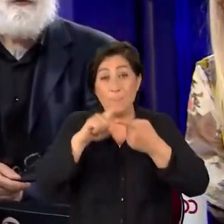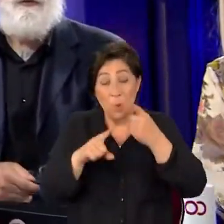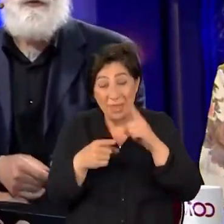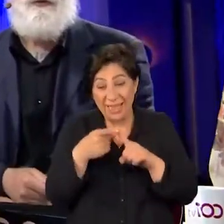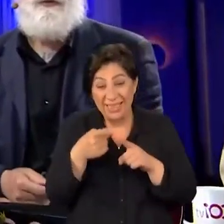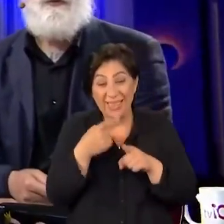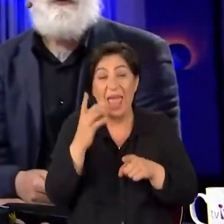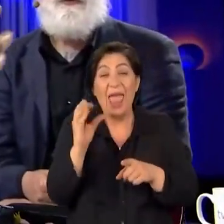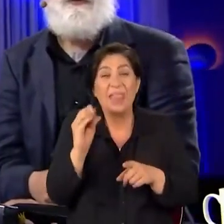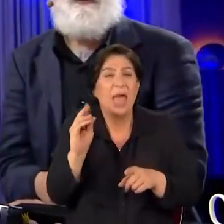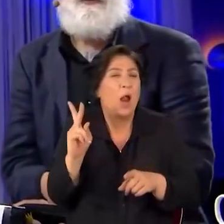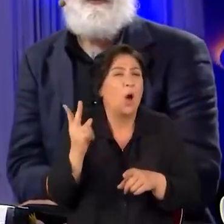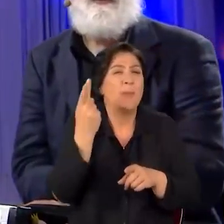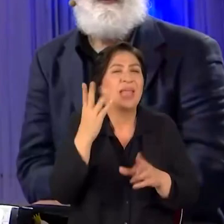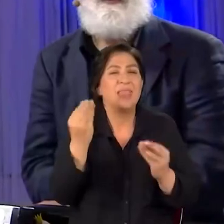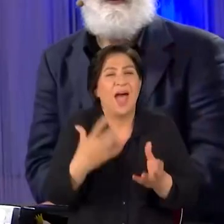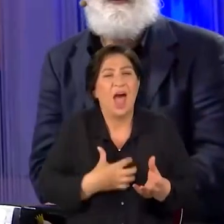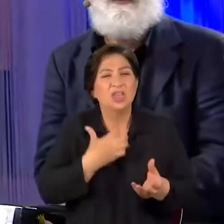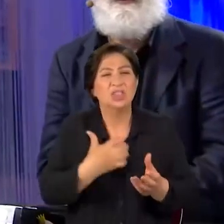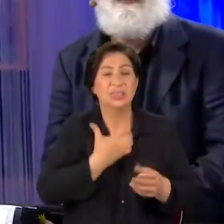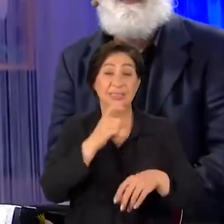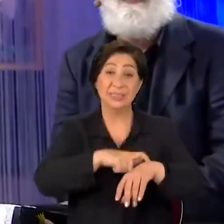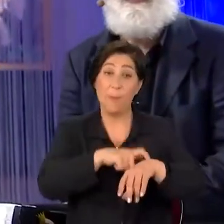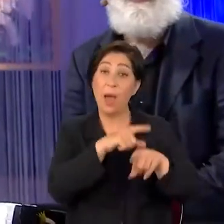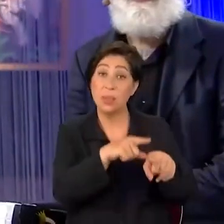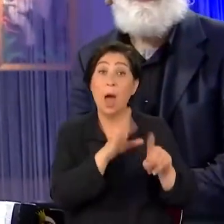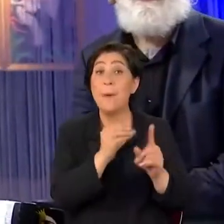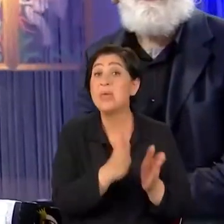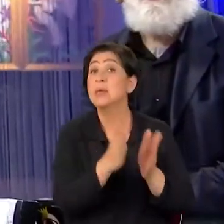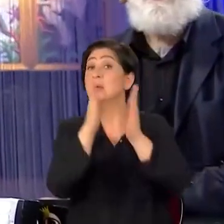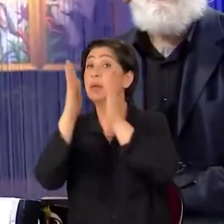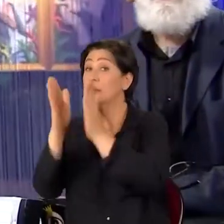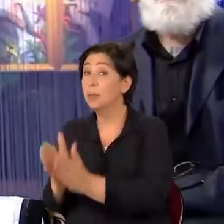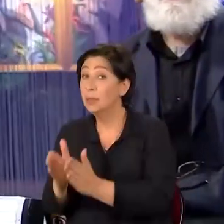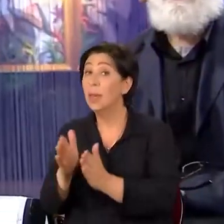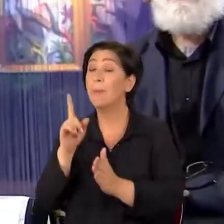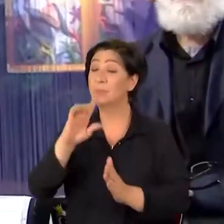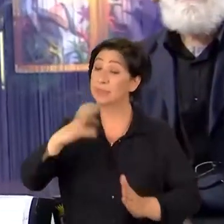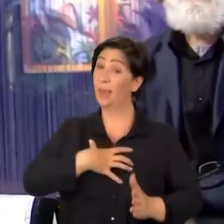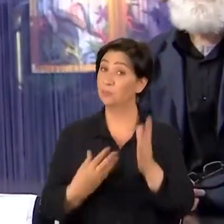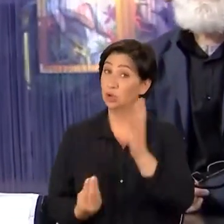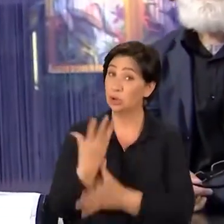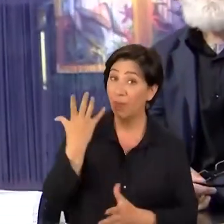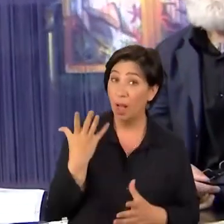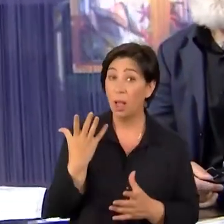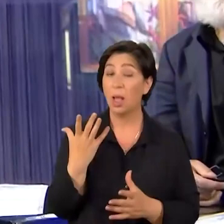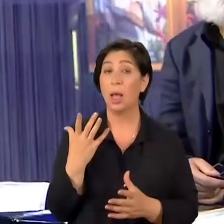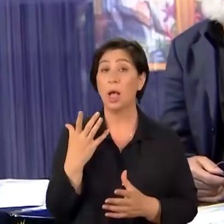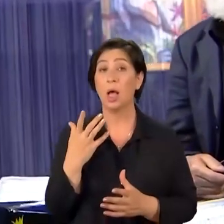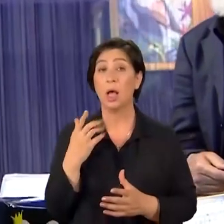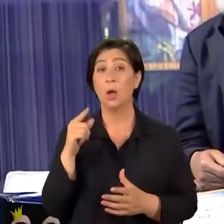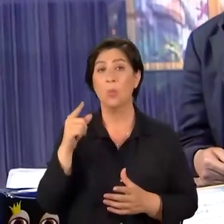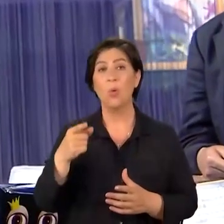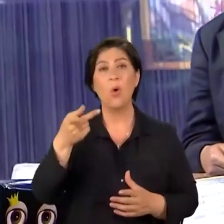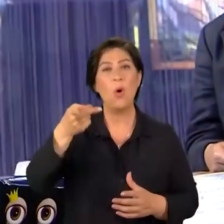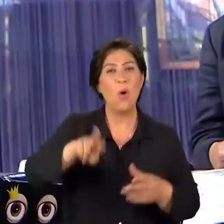siyasetin en romantik, en acılı tarafıdır. Ama bir yandan da buna sahip çıkmak, bu